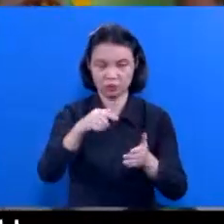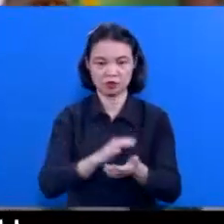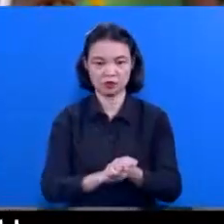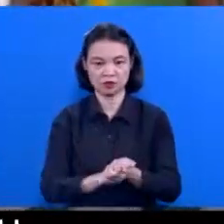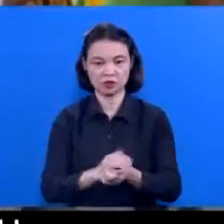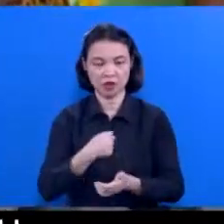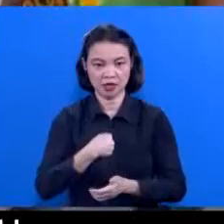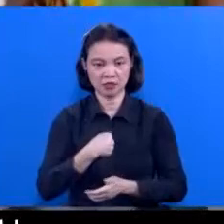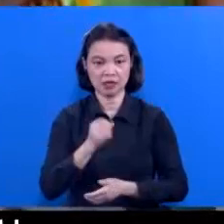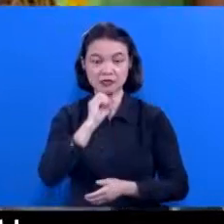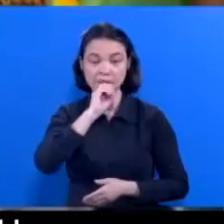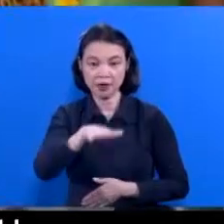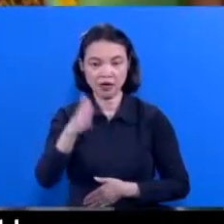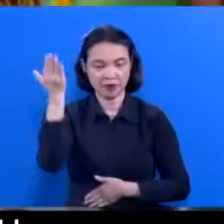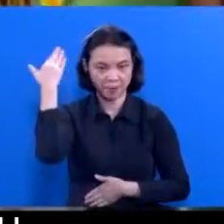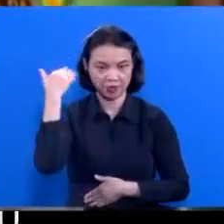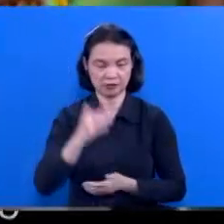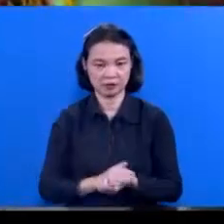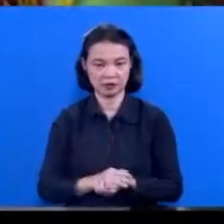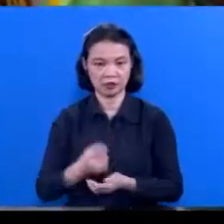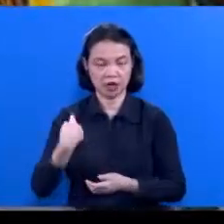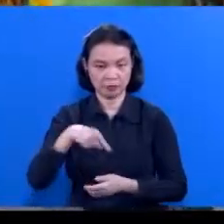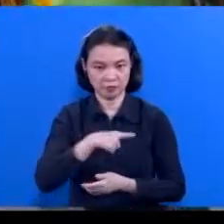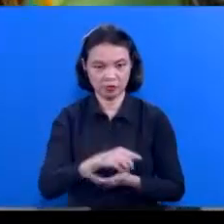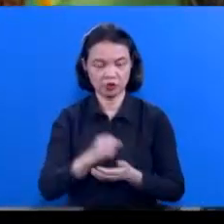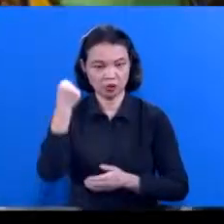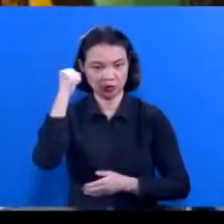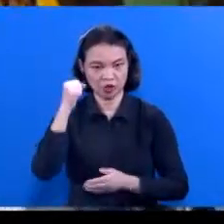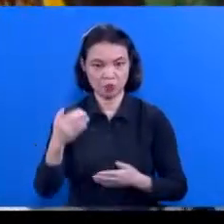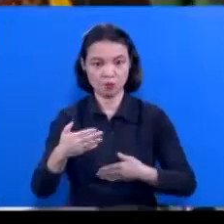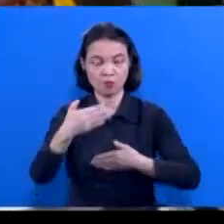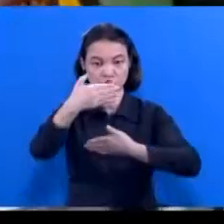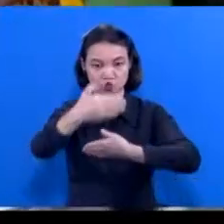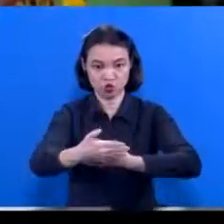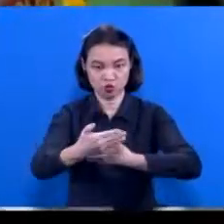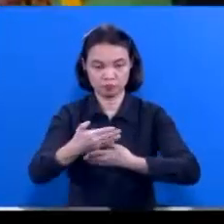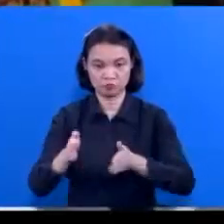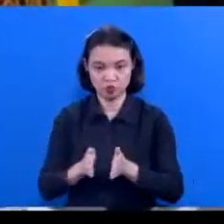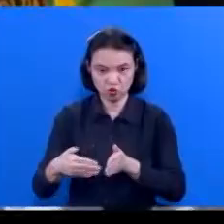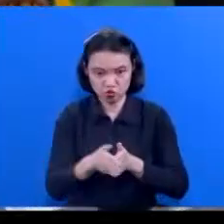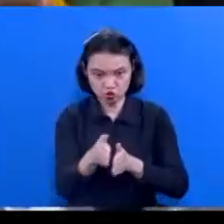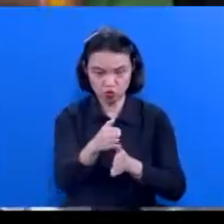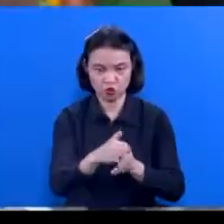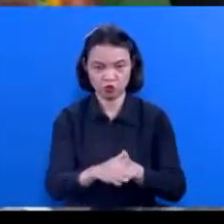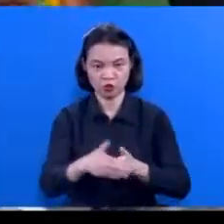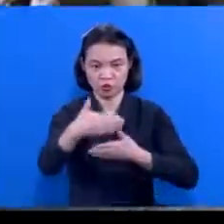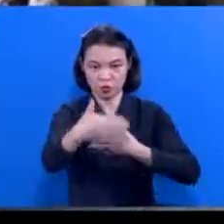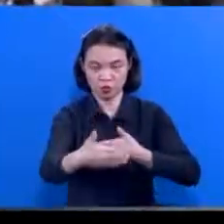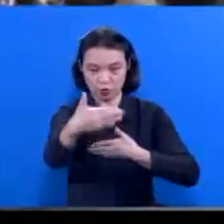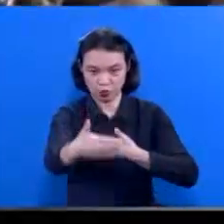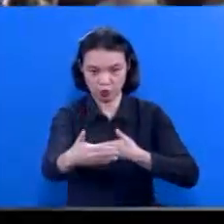kemarin, kami tidak mungkin menutup semua jalur tikus, tapi kami akan sekat di